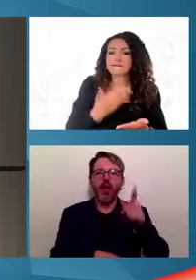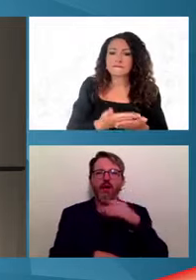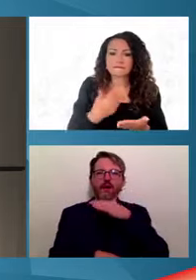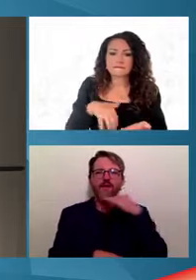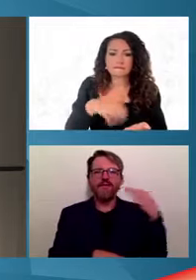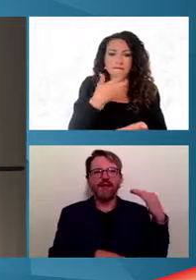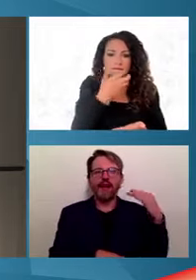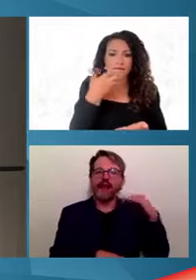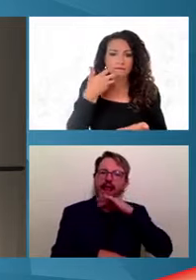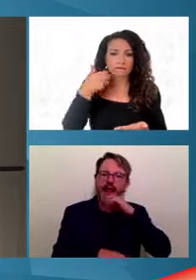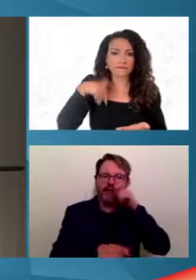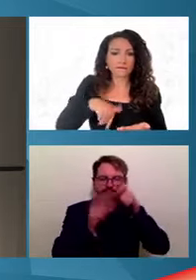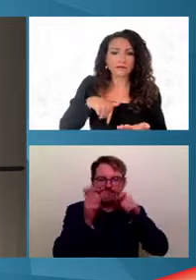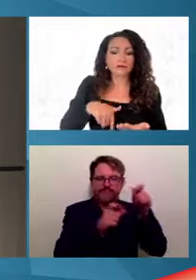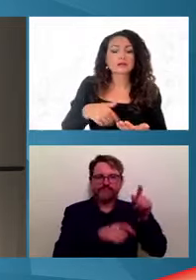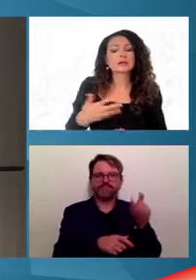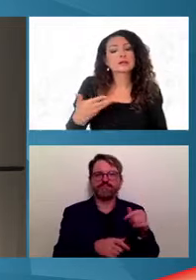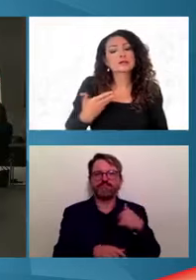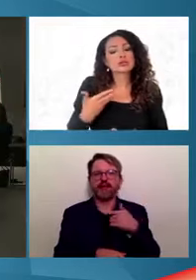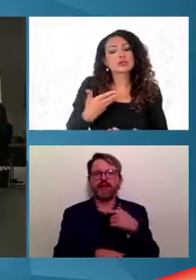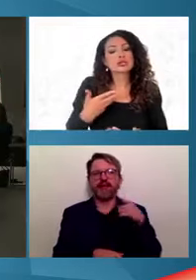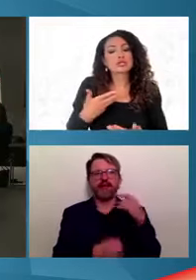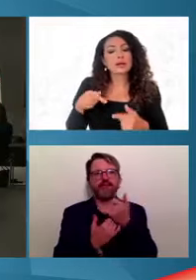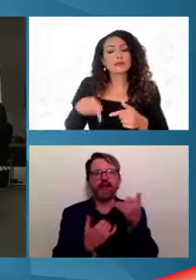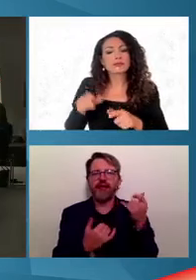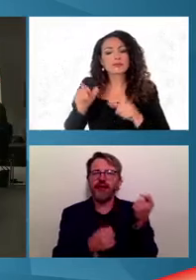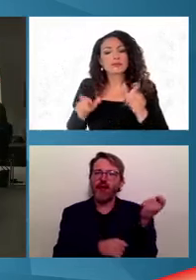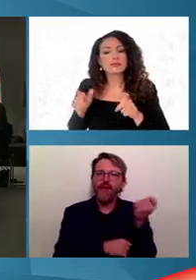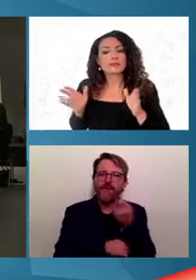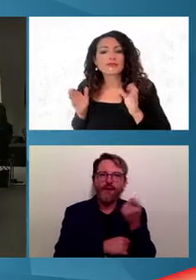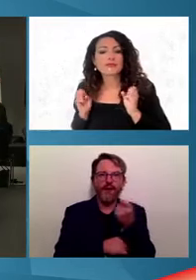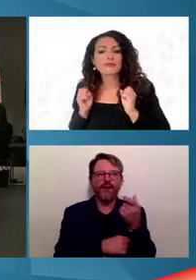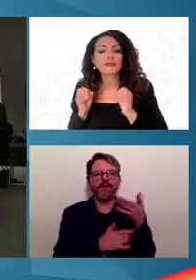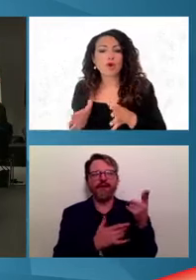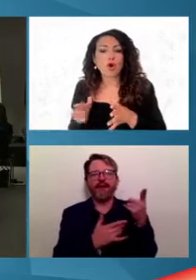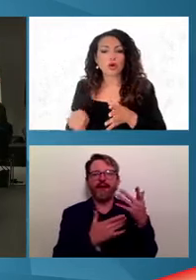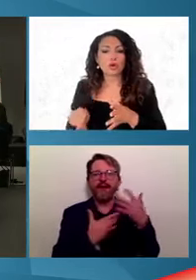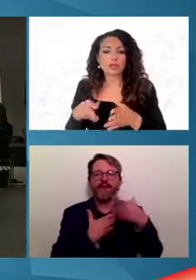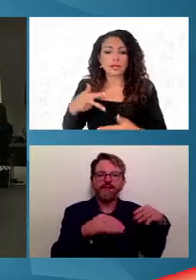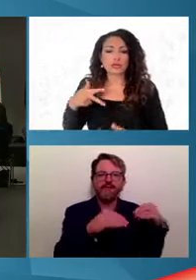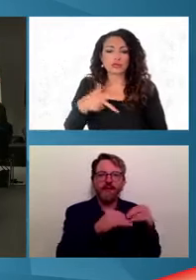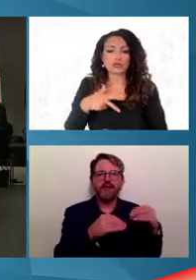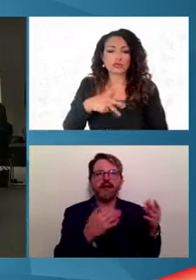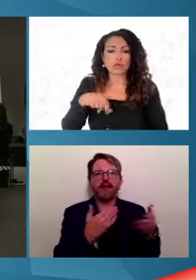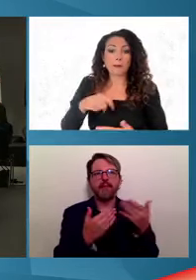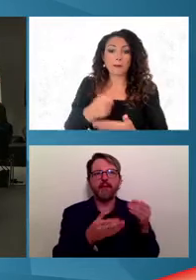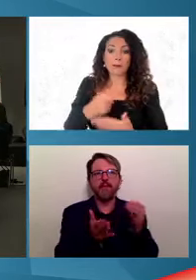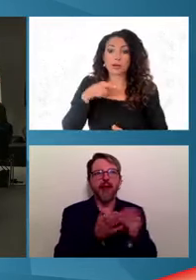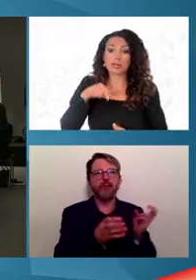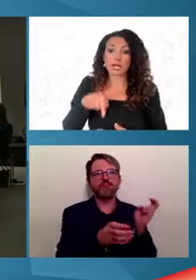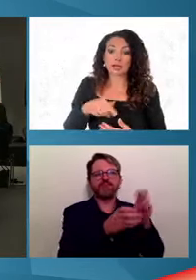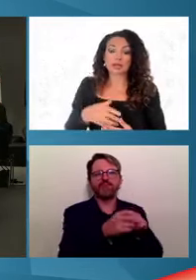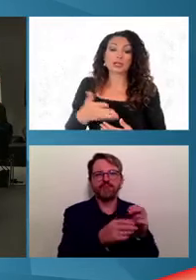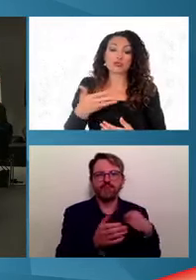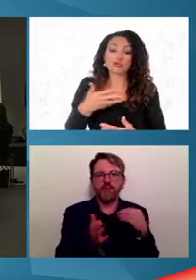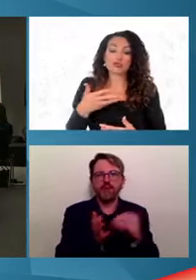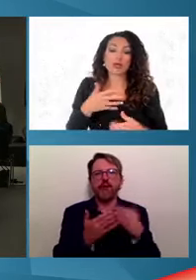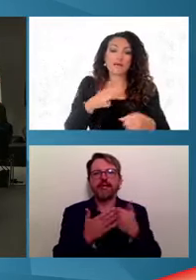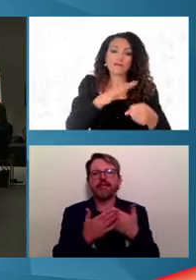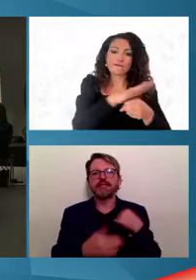Seniorinnen und Senioren. Sie sind die Feuerwehren in den Familien, die man dann einspringen, wenn es braucht. Und es ist unsere